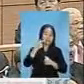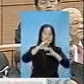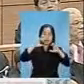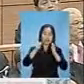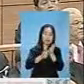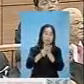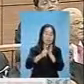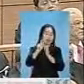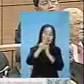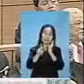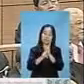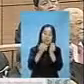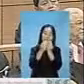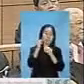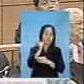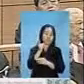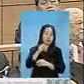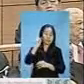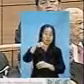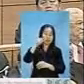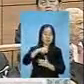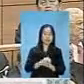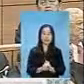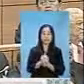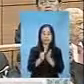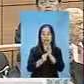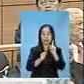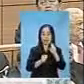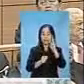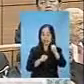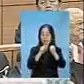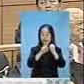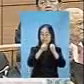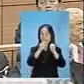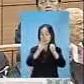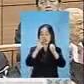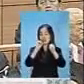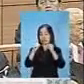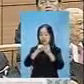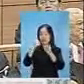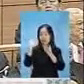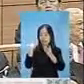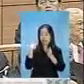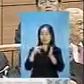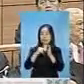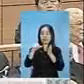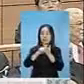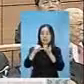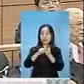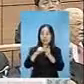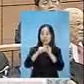ยครับสาระหลักที่แก้นอกจาก190ซึ่งแก้ไว้นิดหน่อยก็คือการแก้เขตเลือกตั้ง